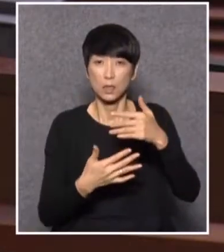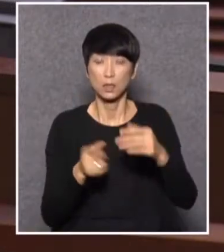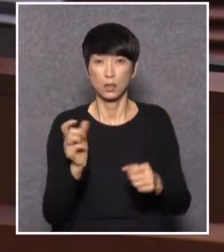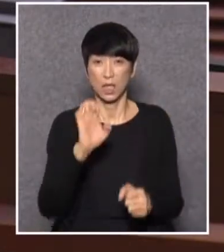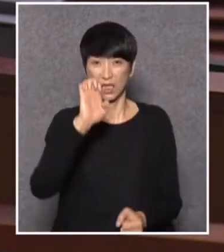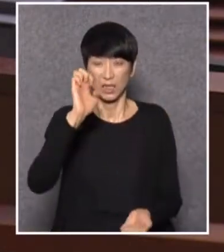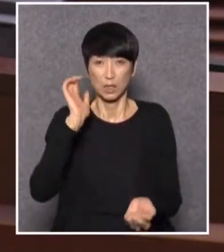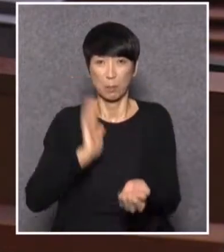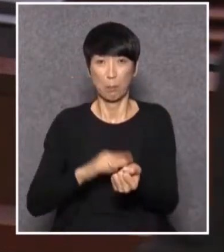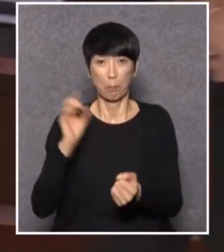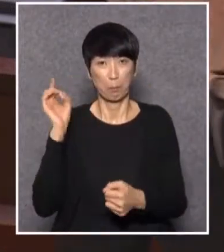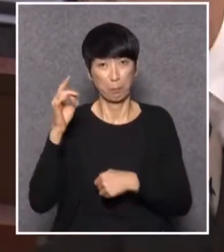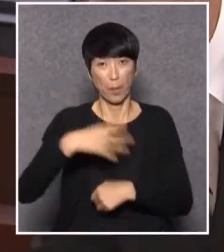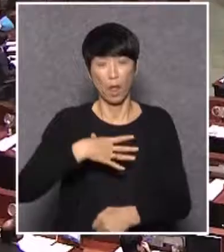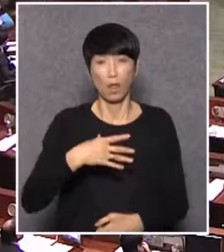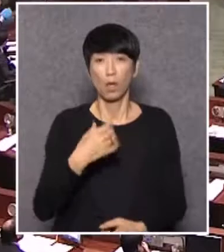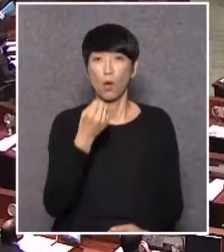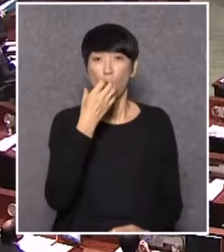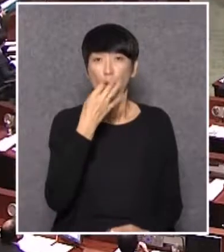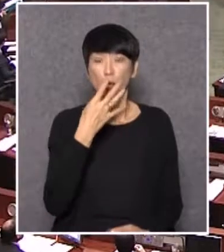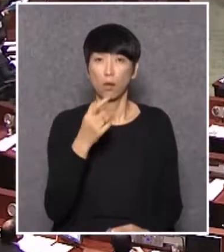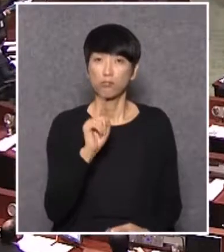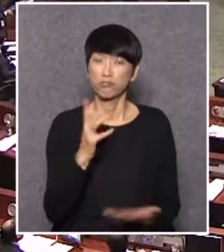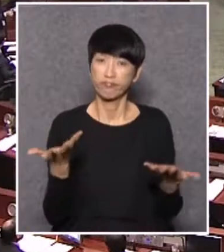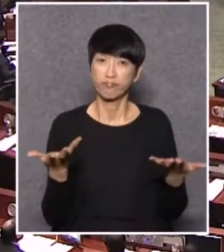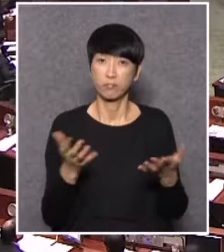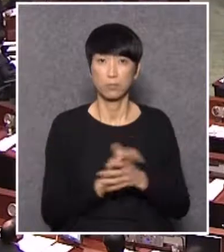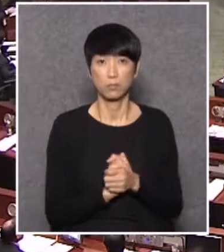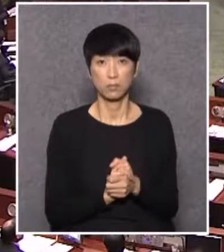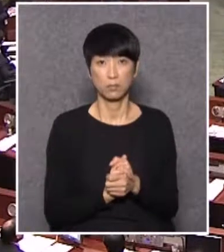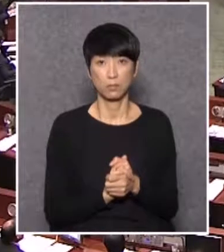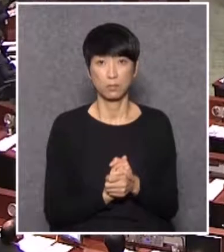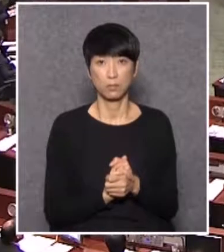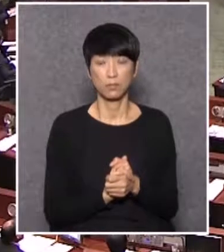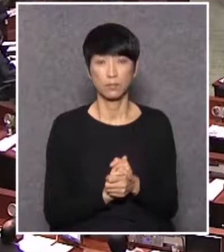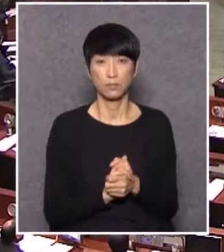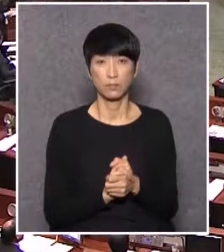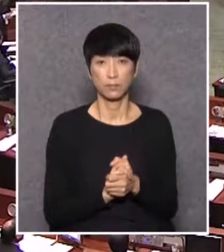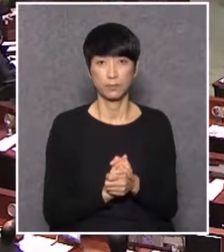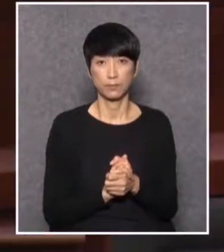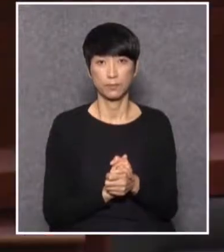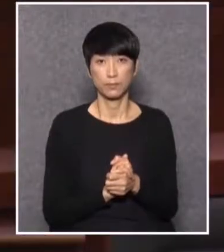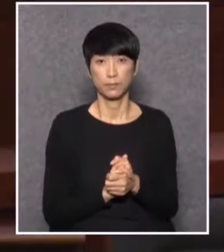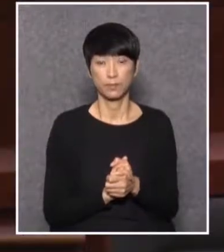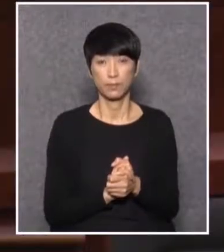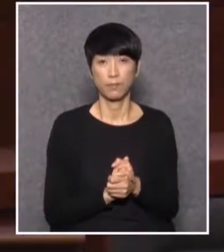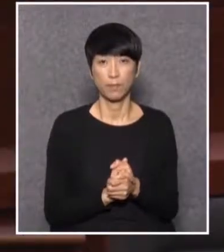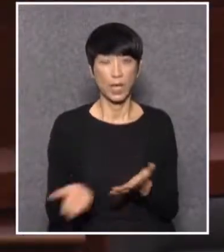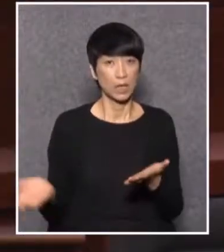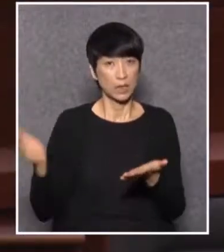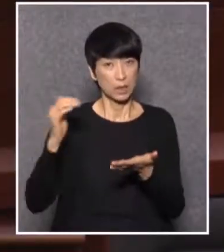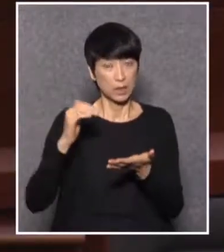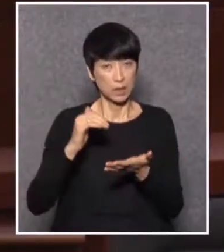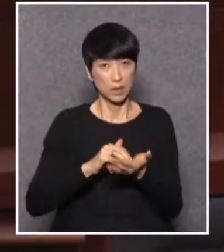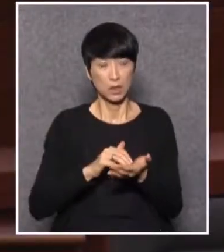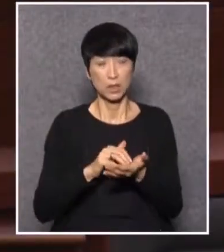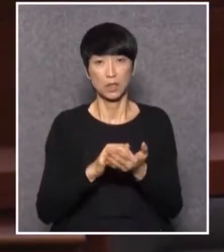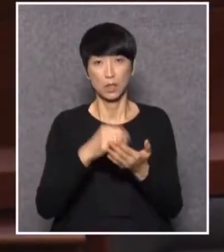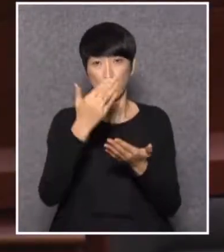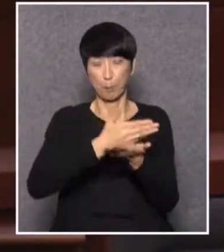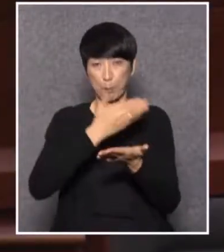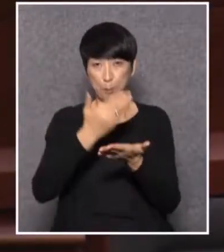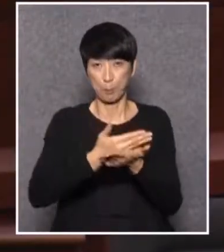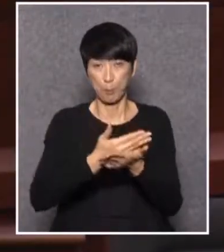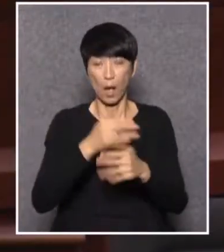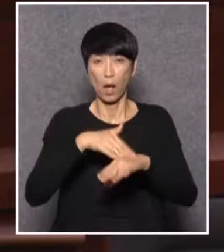拉傳入香港？ 局長。 主席，我哋一向嘅評估，正如我頭先指出咧，就